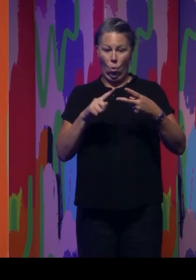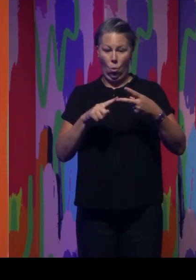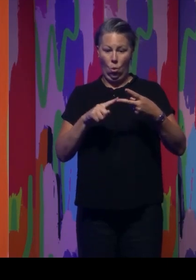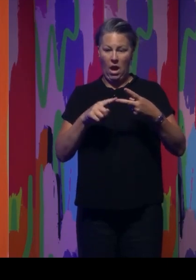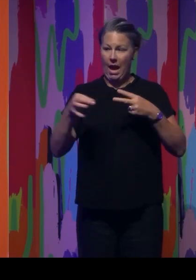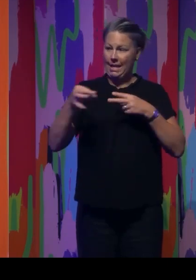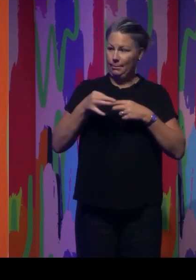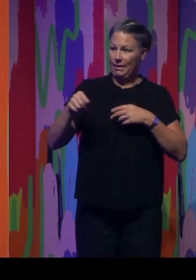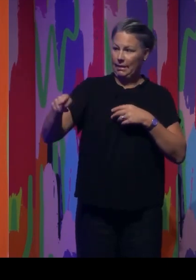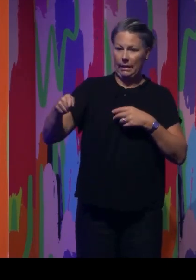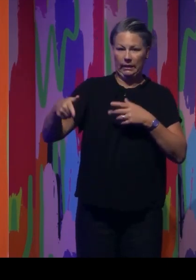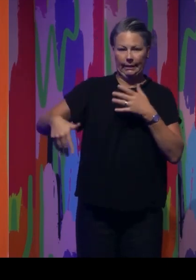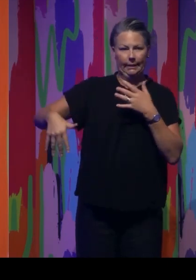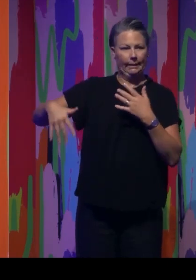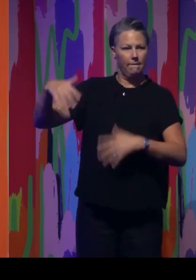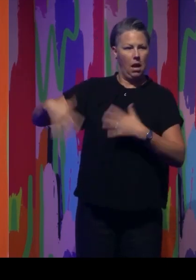suffering for